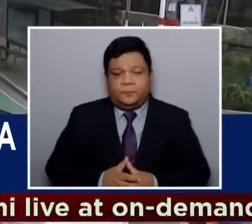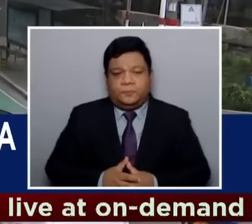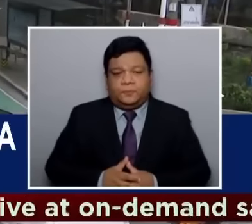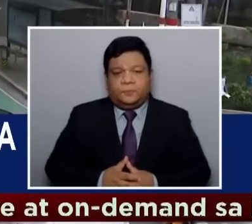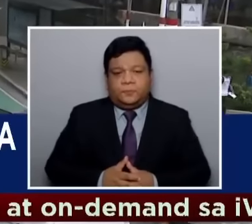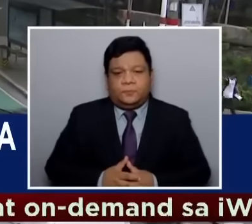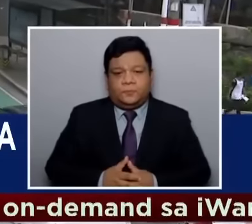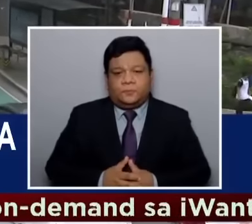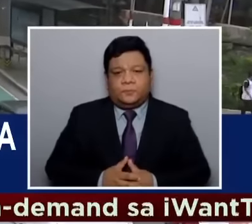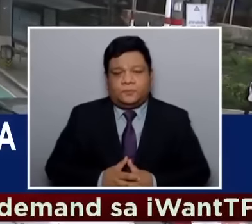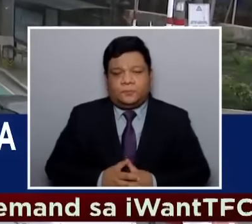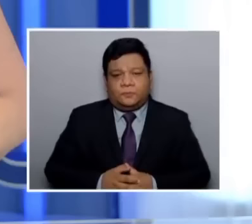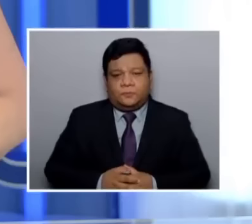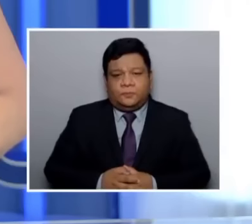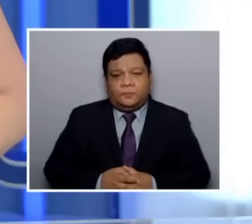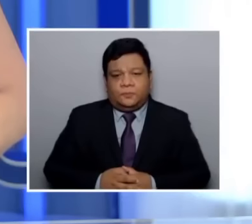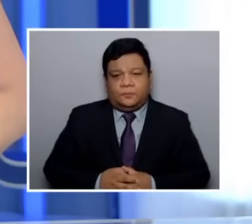ABS-CBN News.